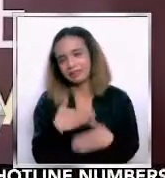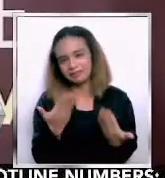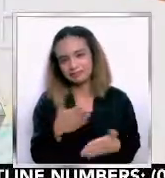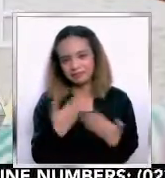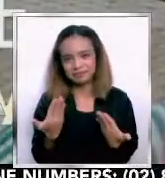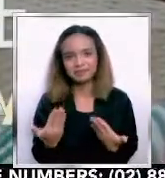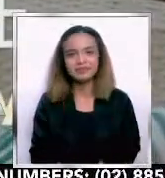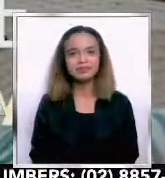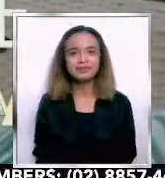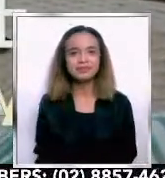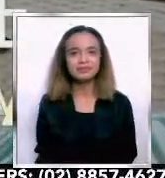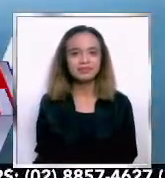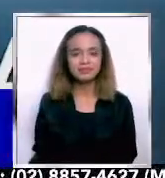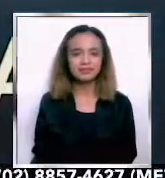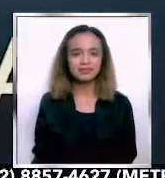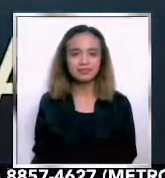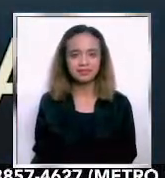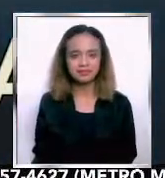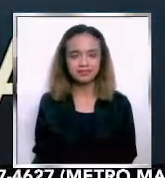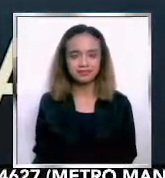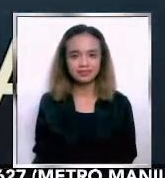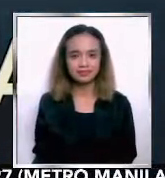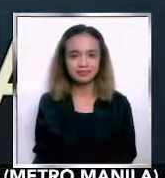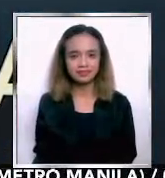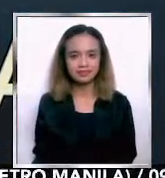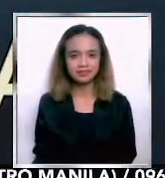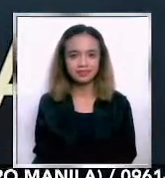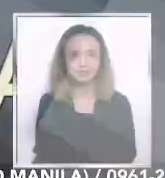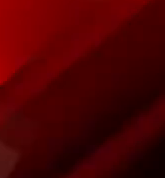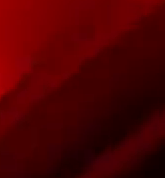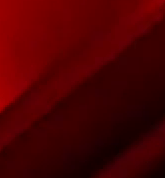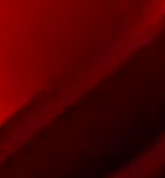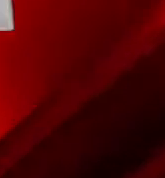Katatibayan updated sa showbiz. Happenings.